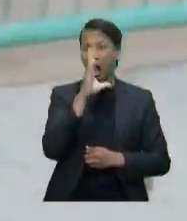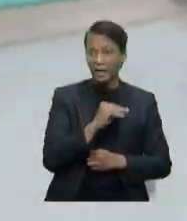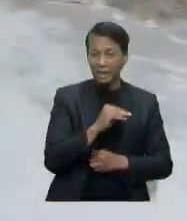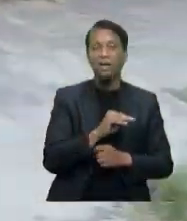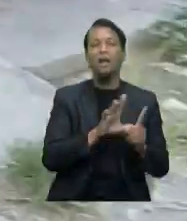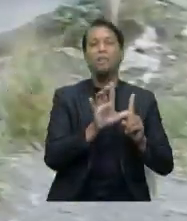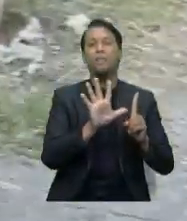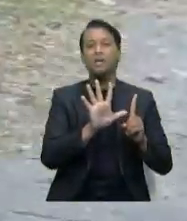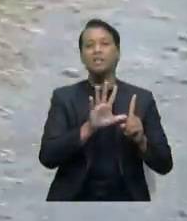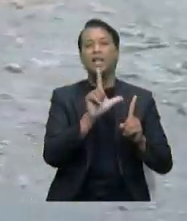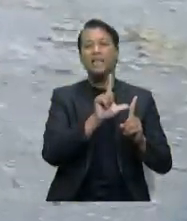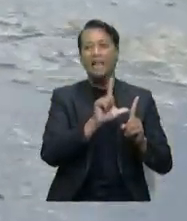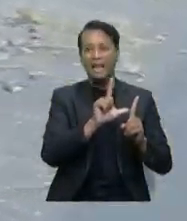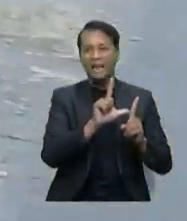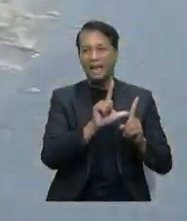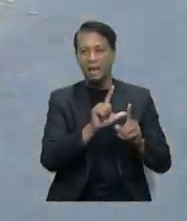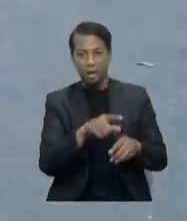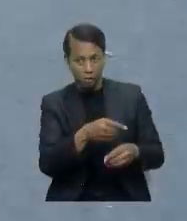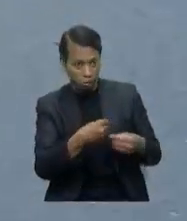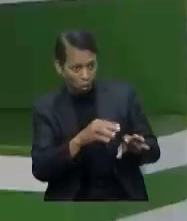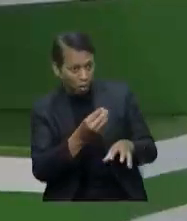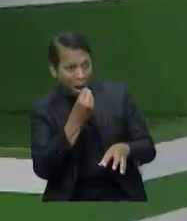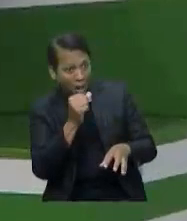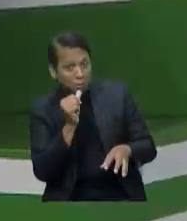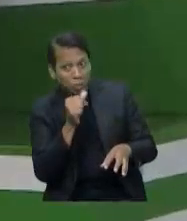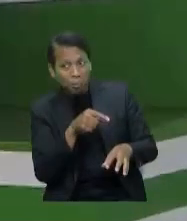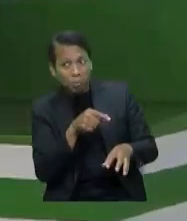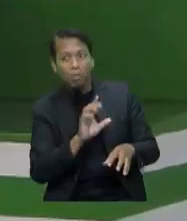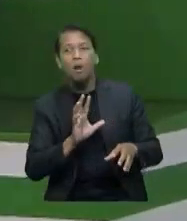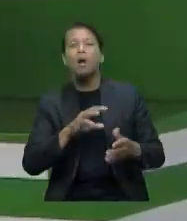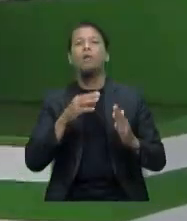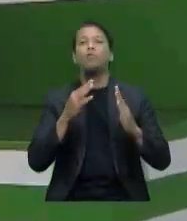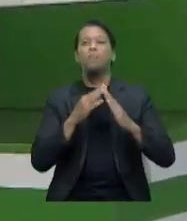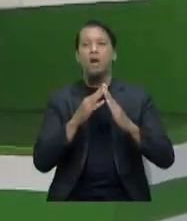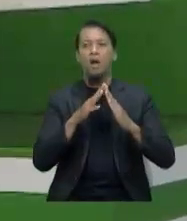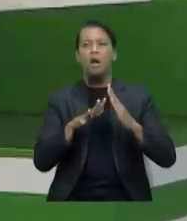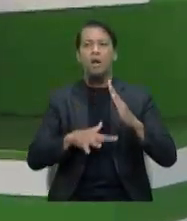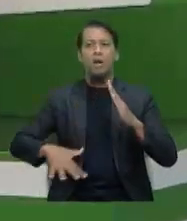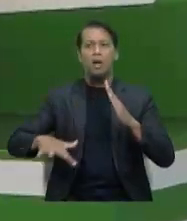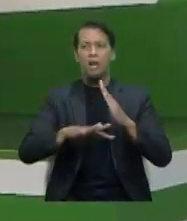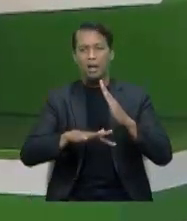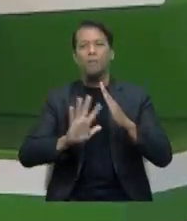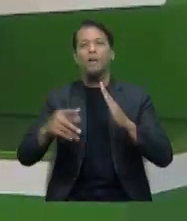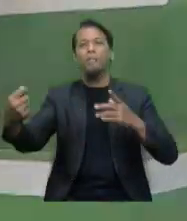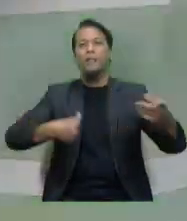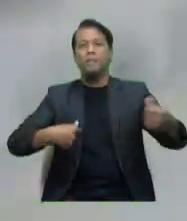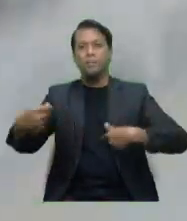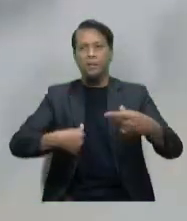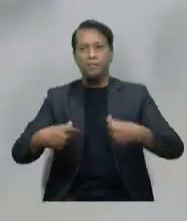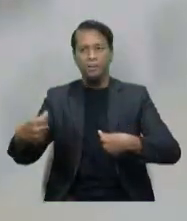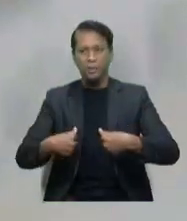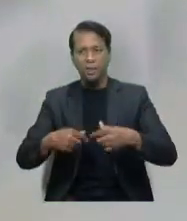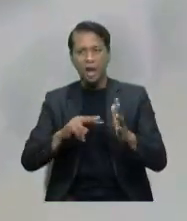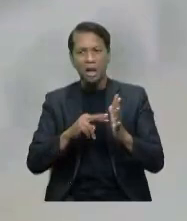dan gorengan di komplek perumahan tempat ia tinggal. Penggunaan pom mini ini membuat Edi tak perlu repot menimbang minyak